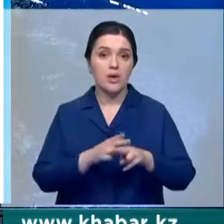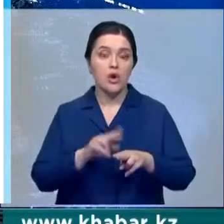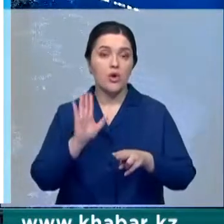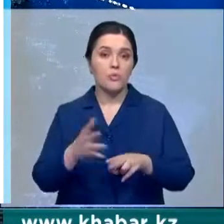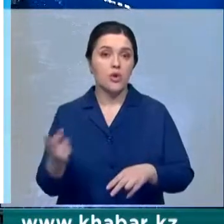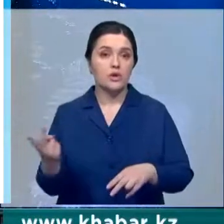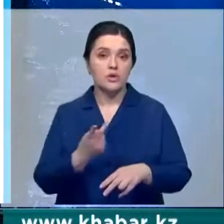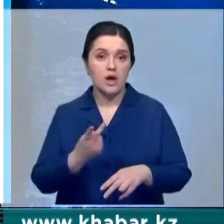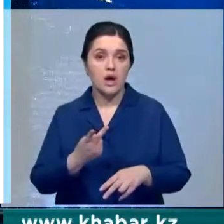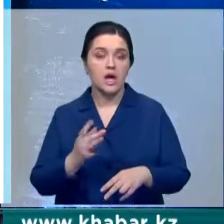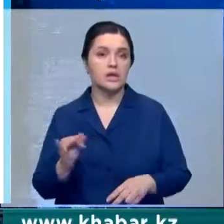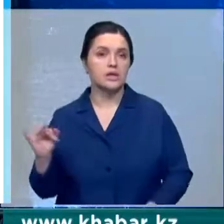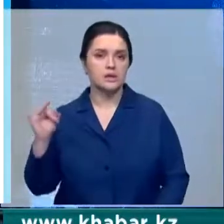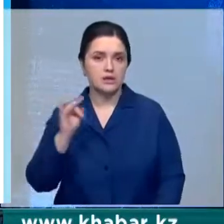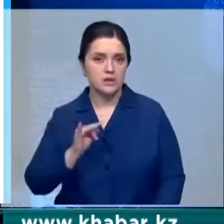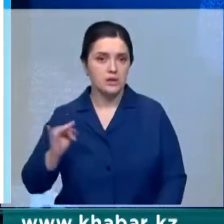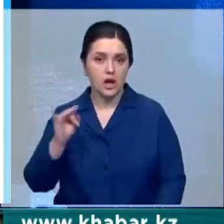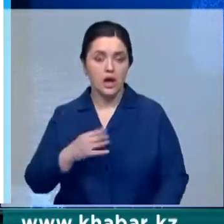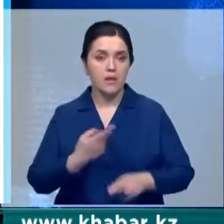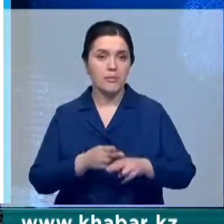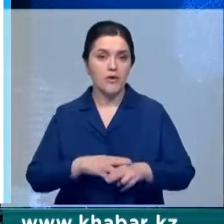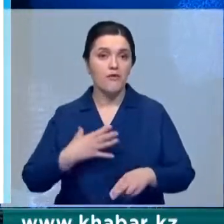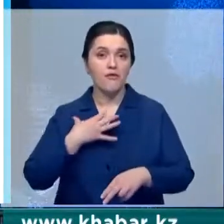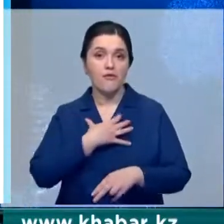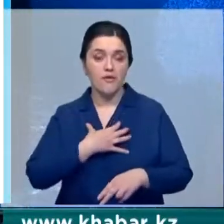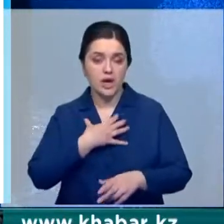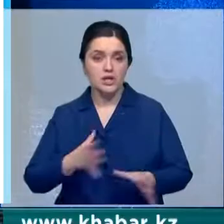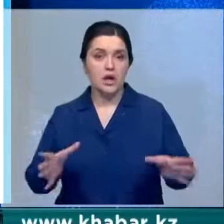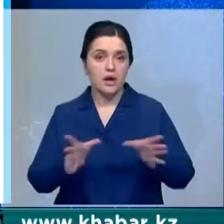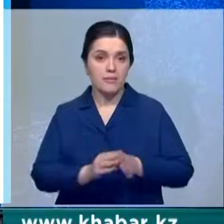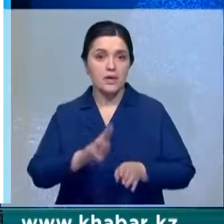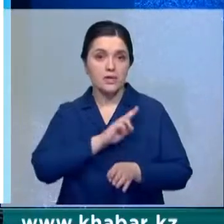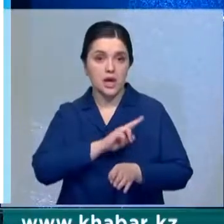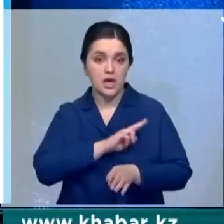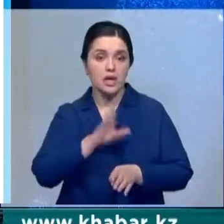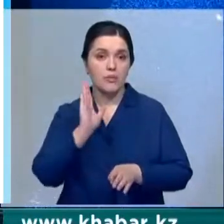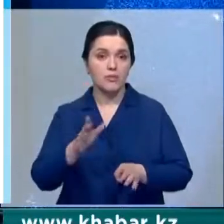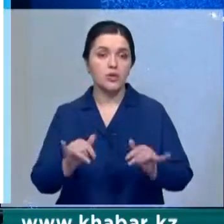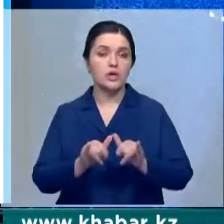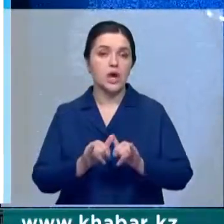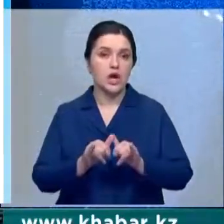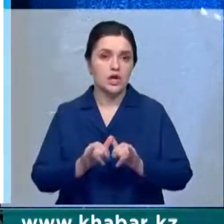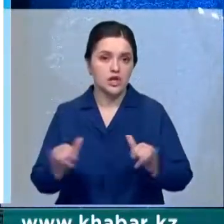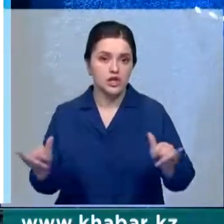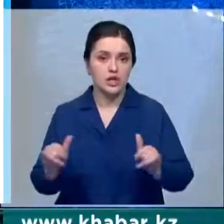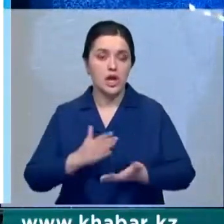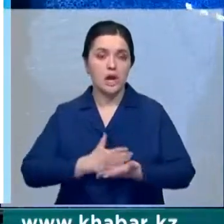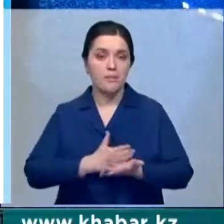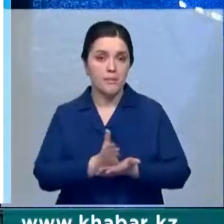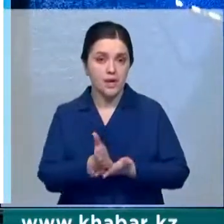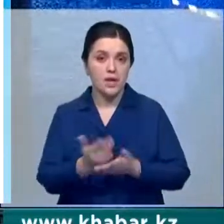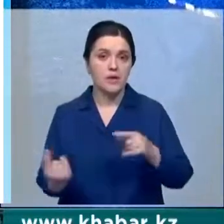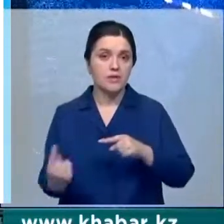этого соглашения знаменует для обеих сторон значимую историческую веху взаимного сотрудничества. Будет содействовать